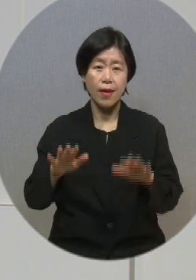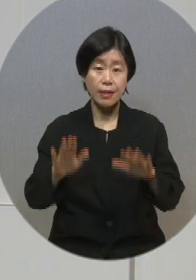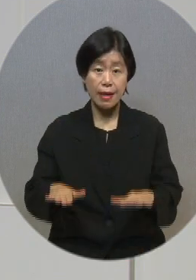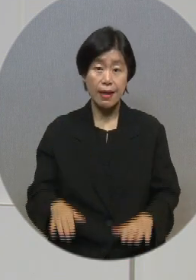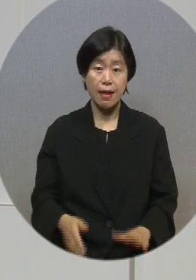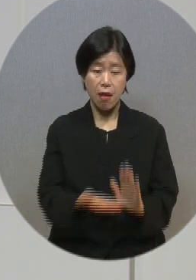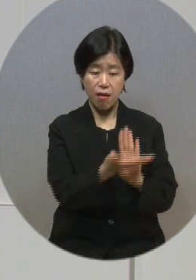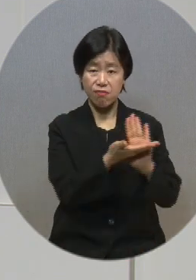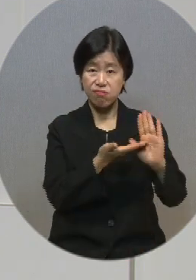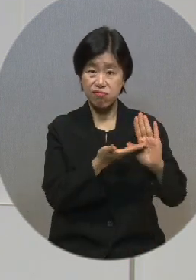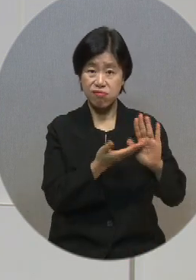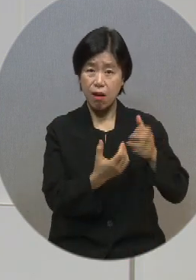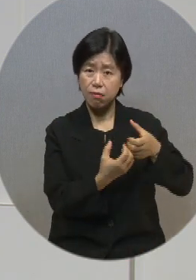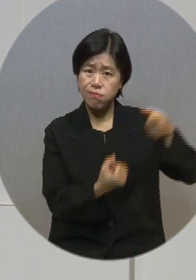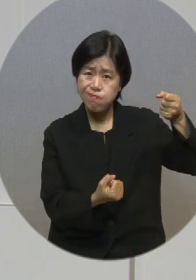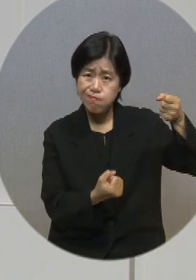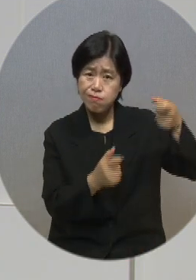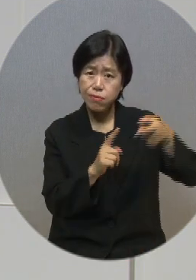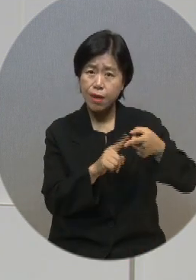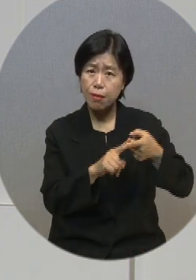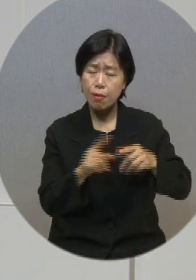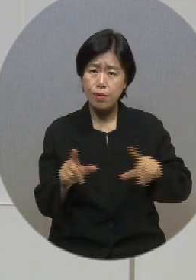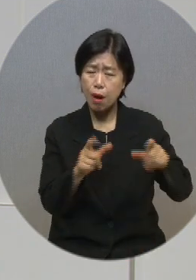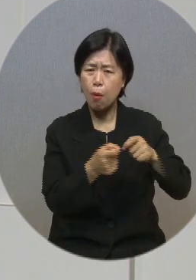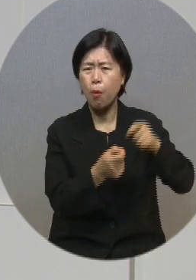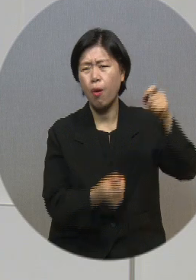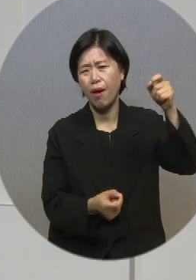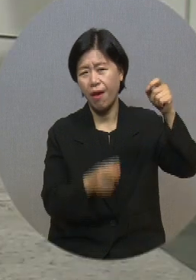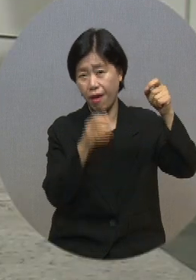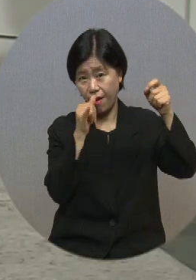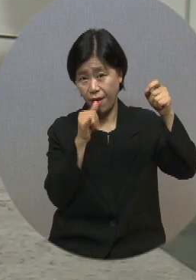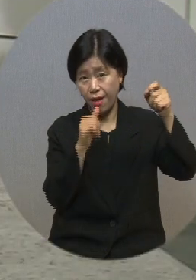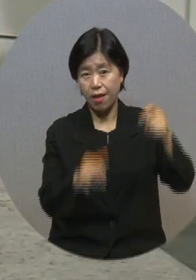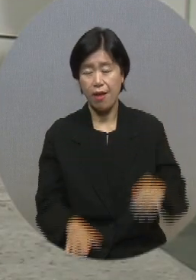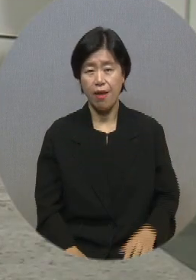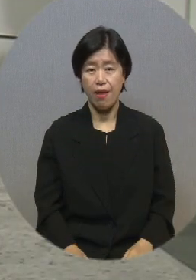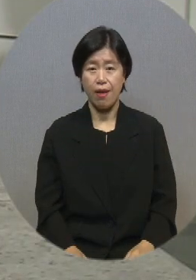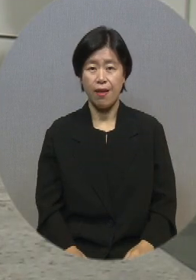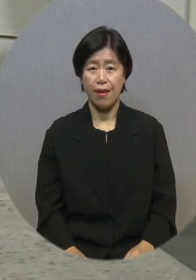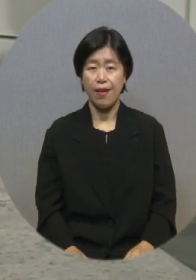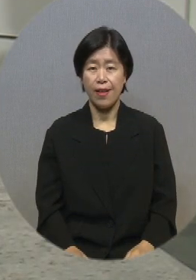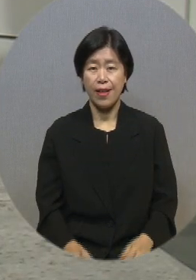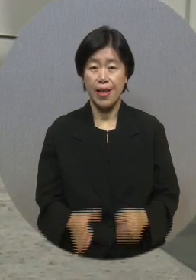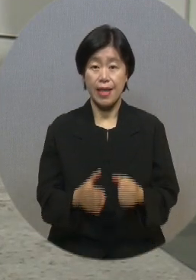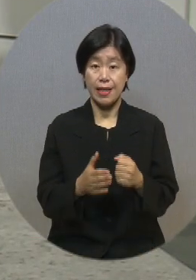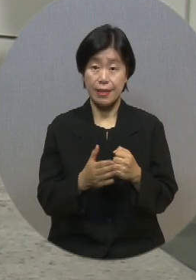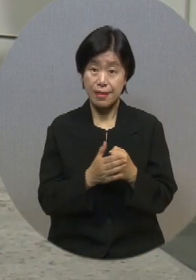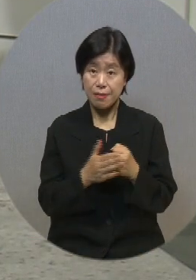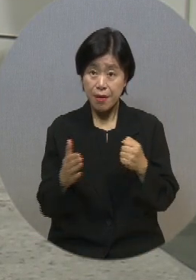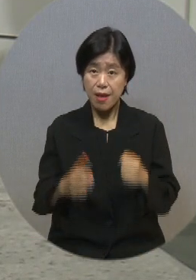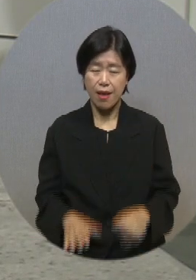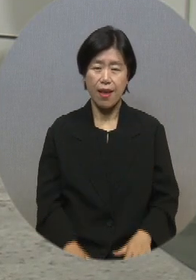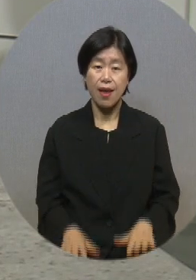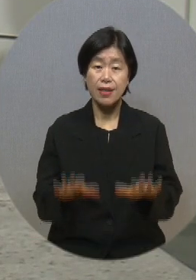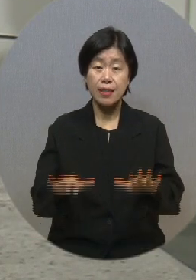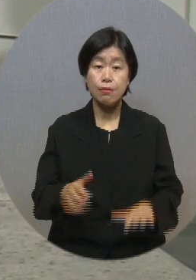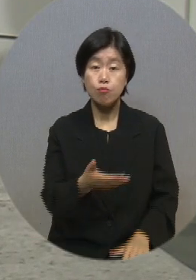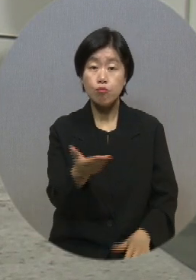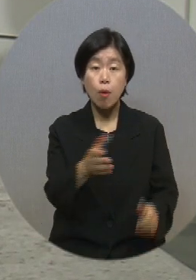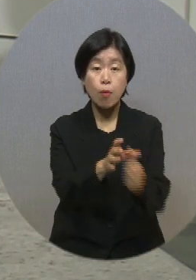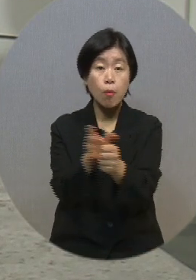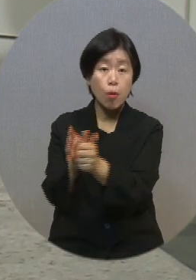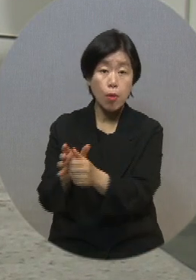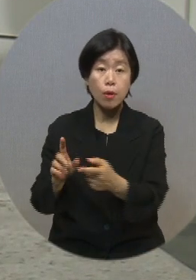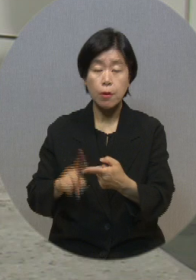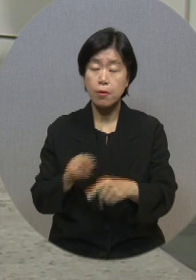이제 이렇게 분단이 고착화되어 있는 상황이라 각자 주어진 곳에서 열심히 사는 것이 네,